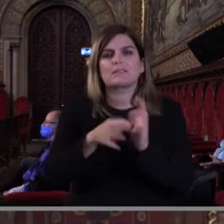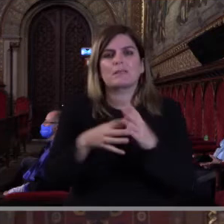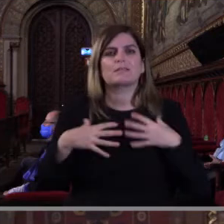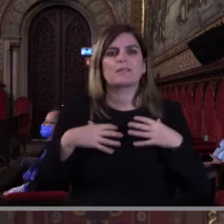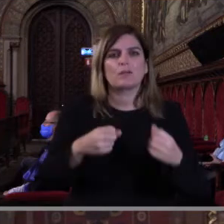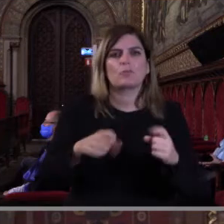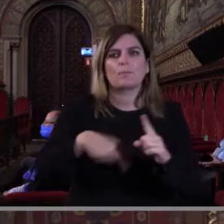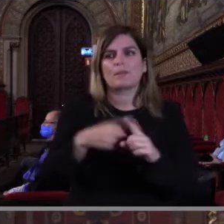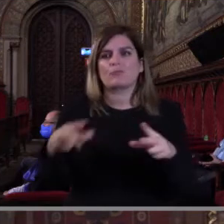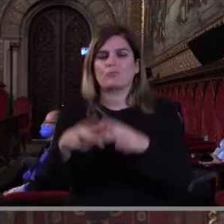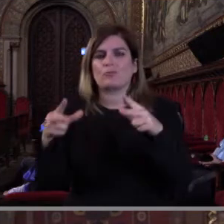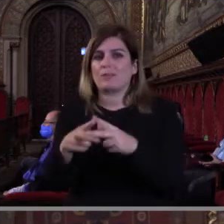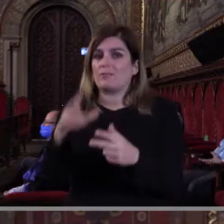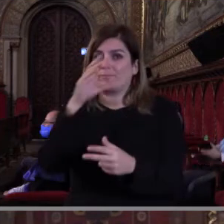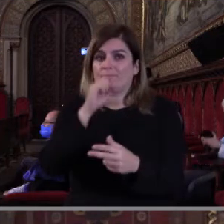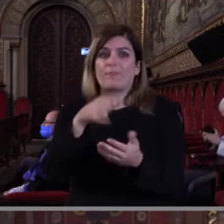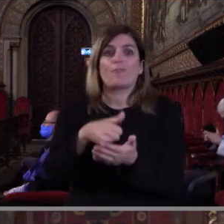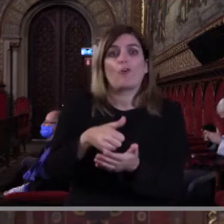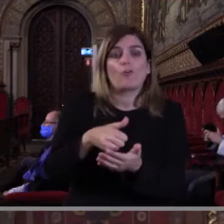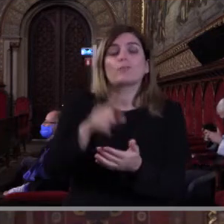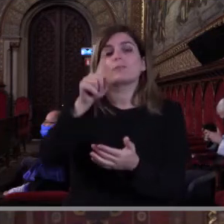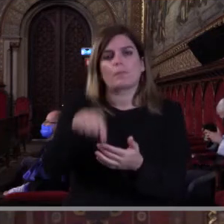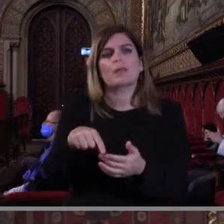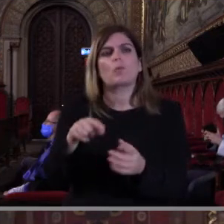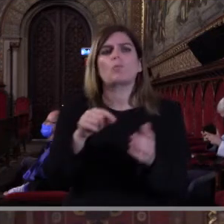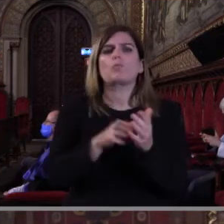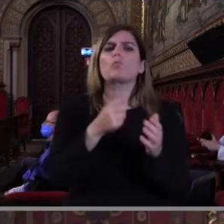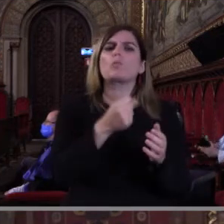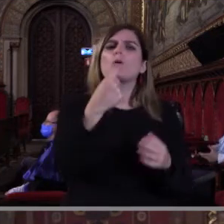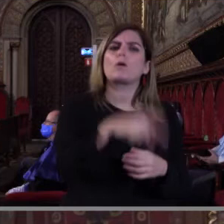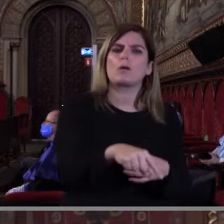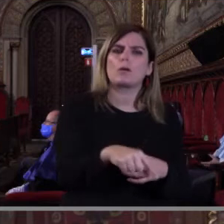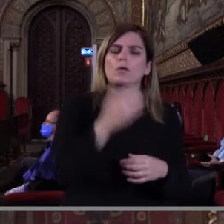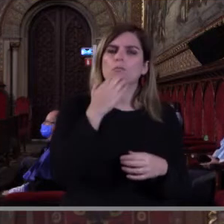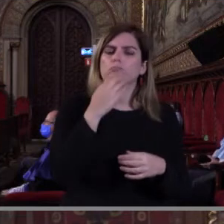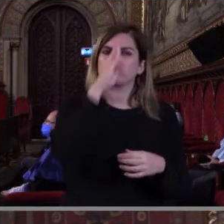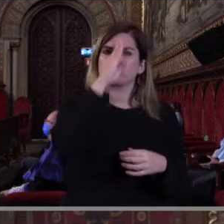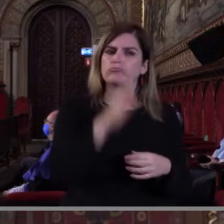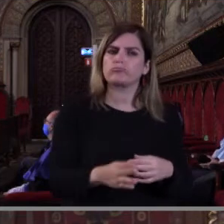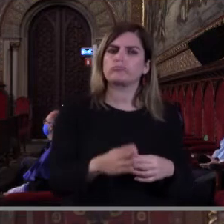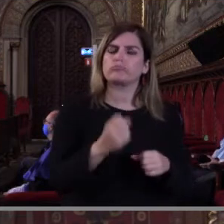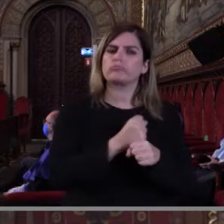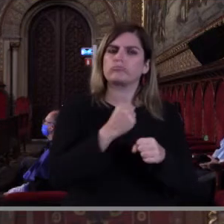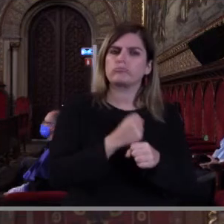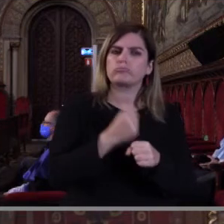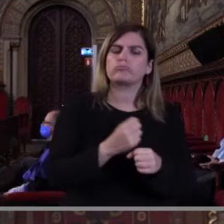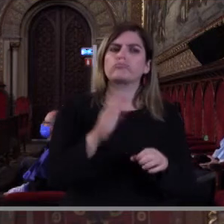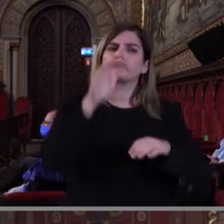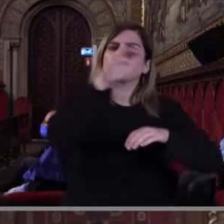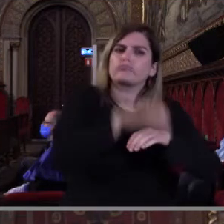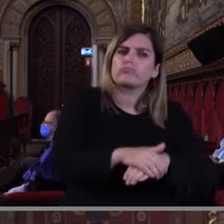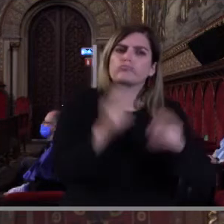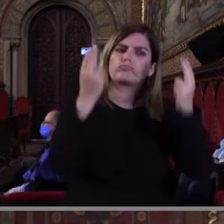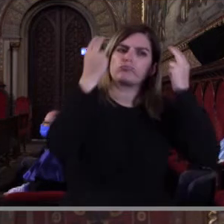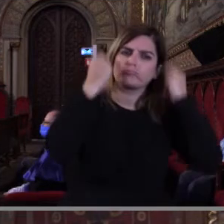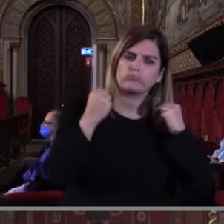la nostra societat. També les seves fortaleses. La disciplina i solidaritat dels ciutadans a l'hora d'acceptar i